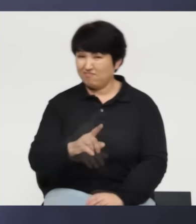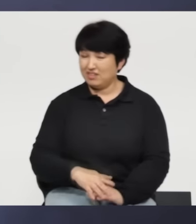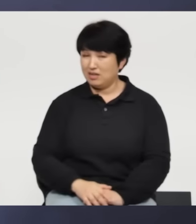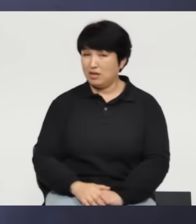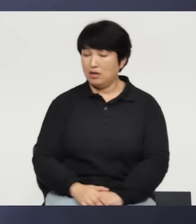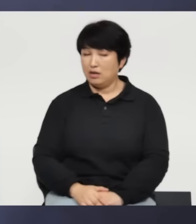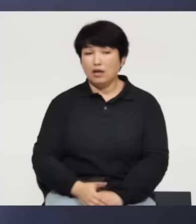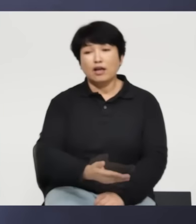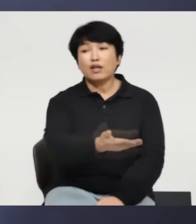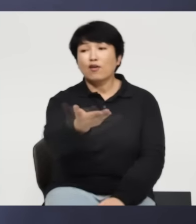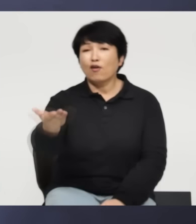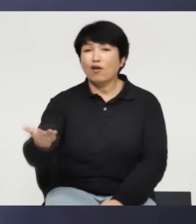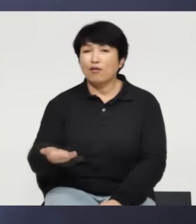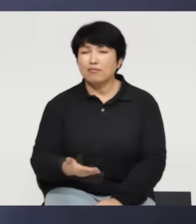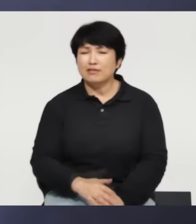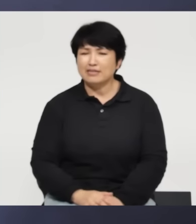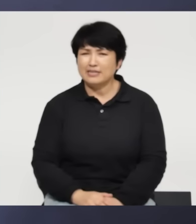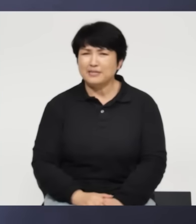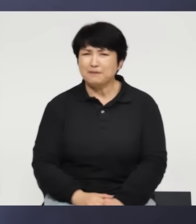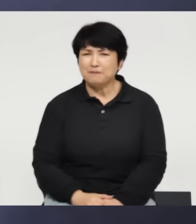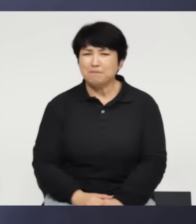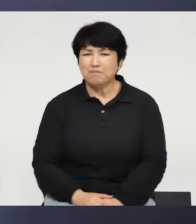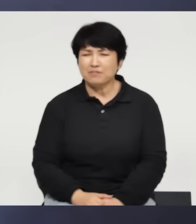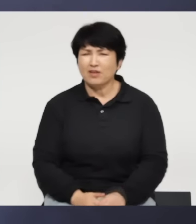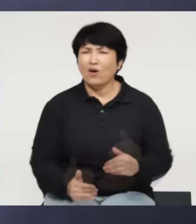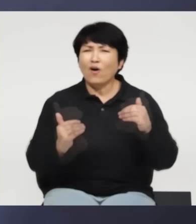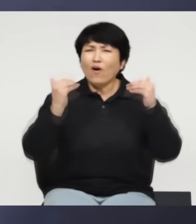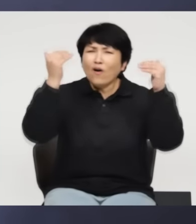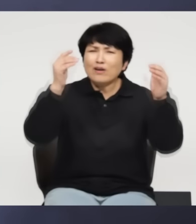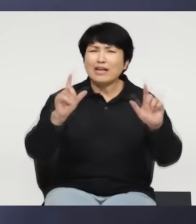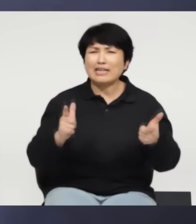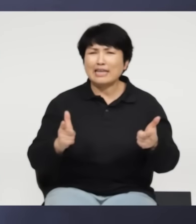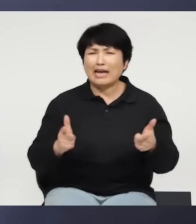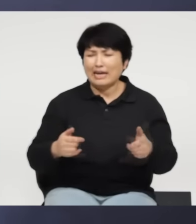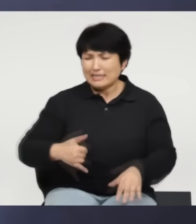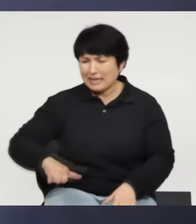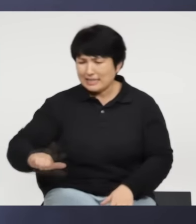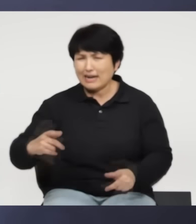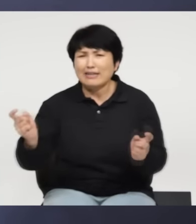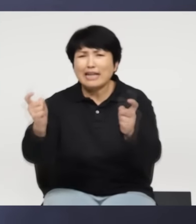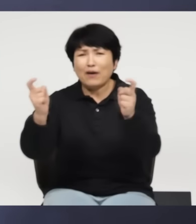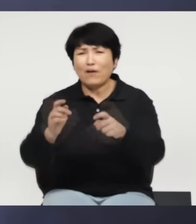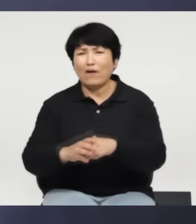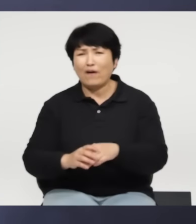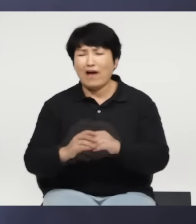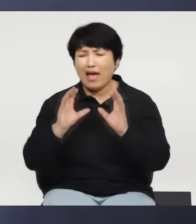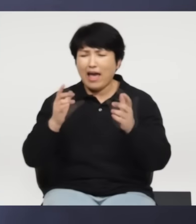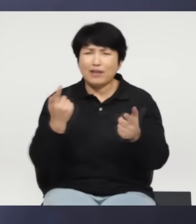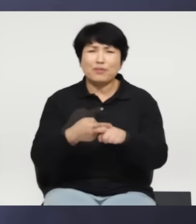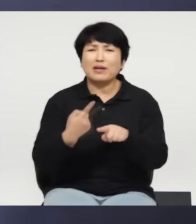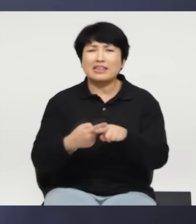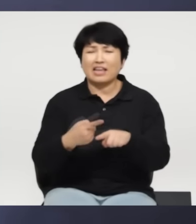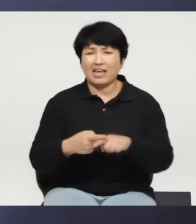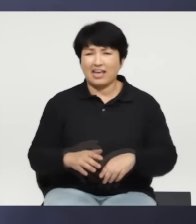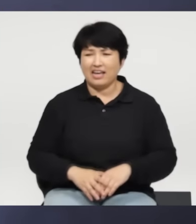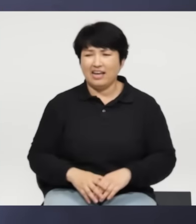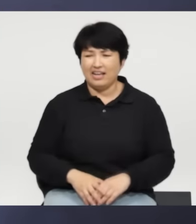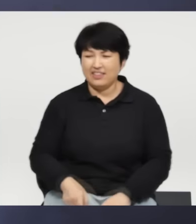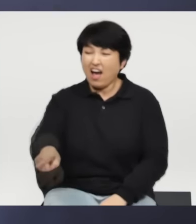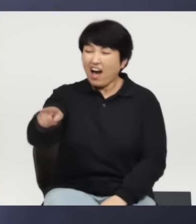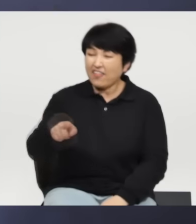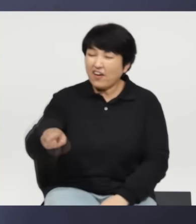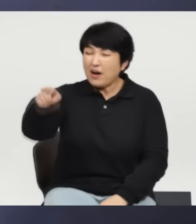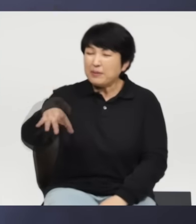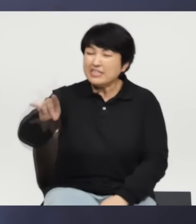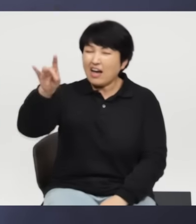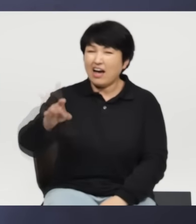살아? 4살 너가 여러분들 저 싸우는 거 보면 애하고 똑같은 수준에 싸워요. 네가 그랬잖아. 엄마도 그랬잖아.